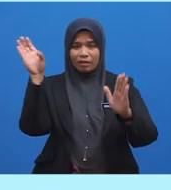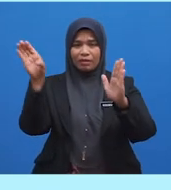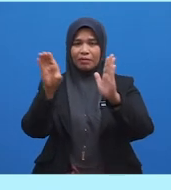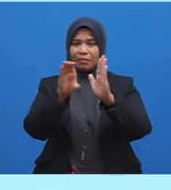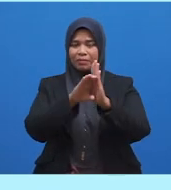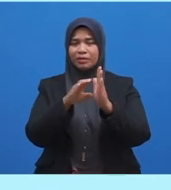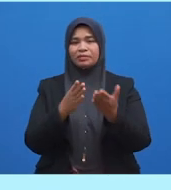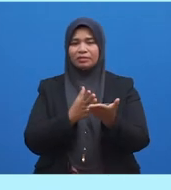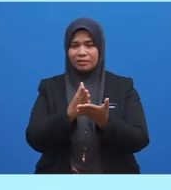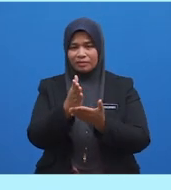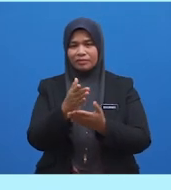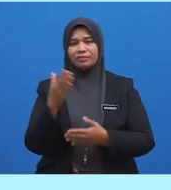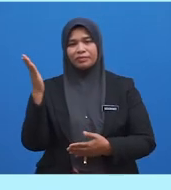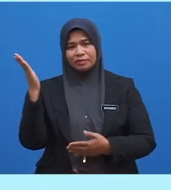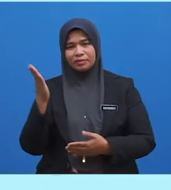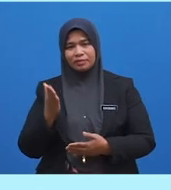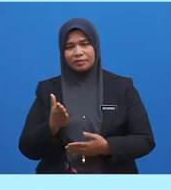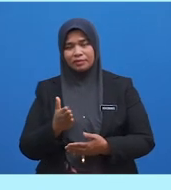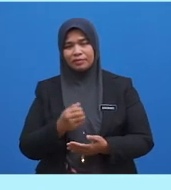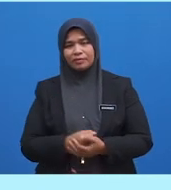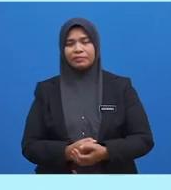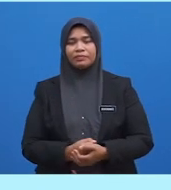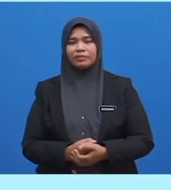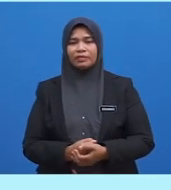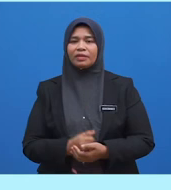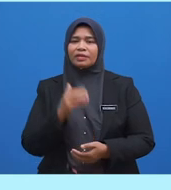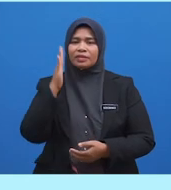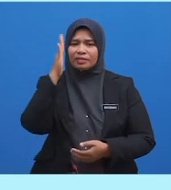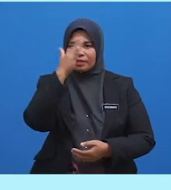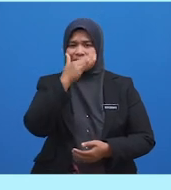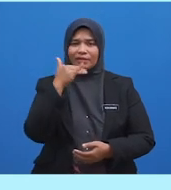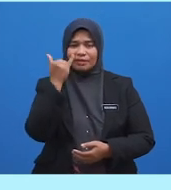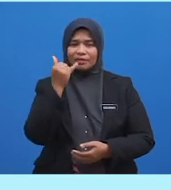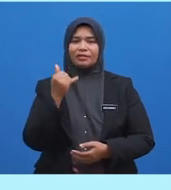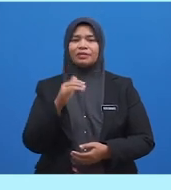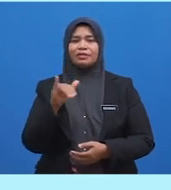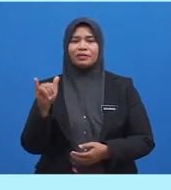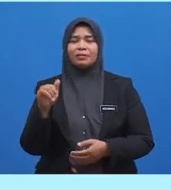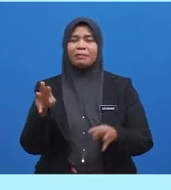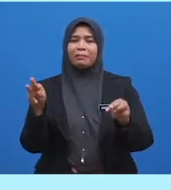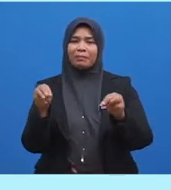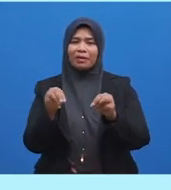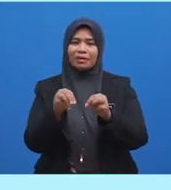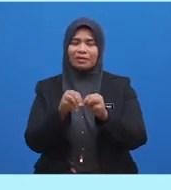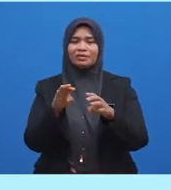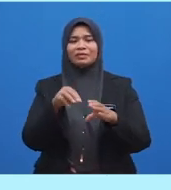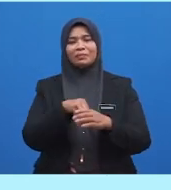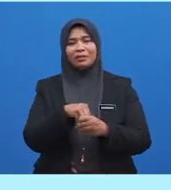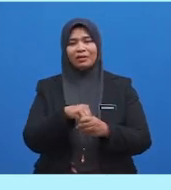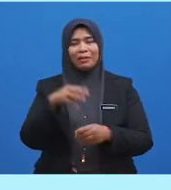seterusnya pula ia Hai pa Cantiknya macam dalam